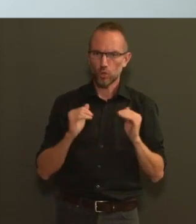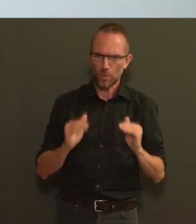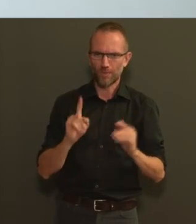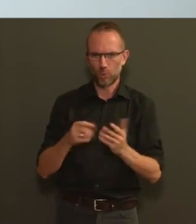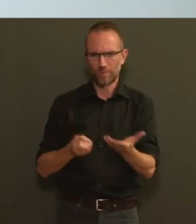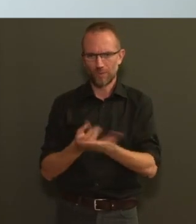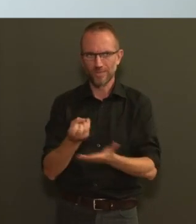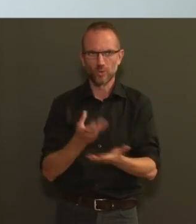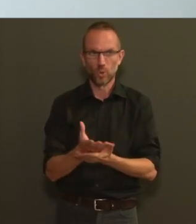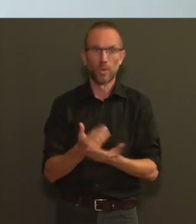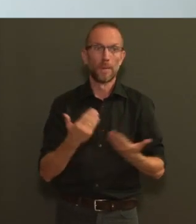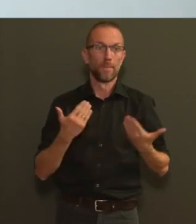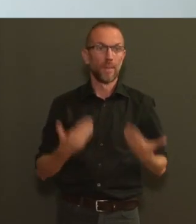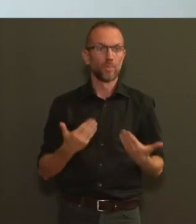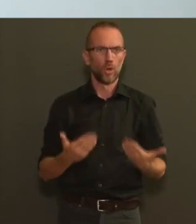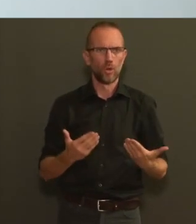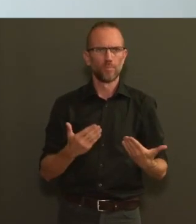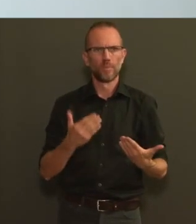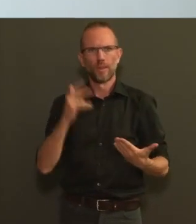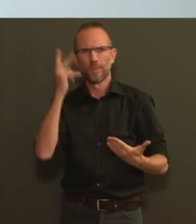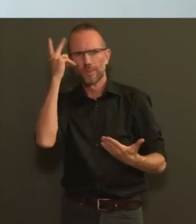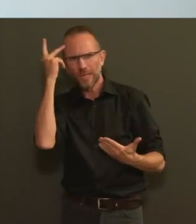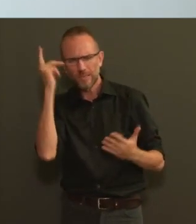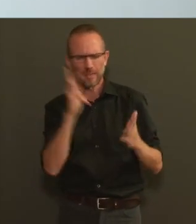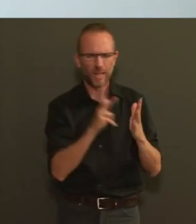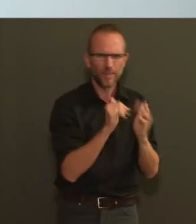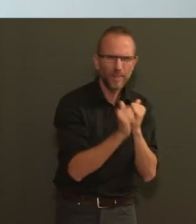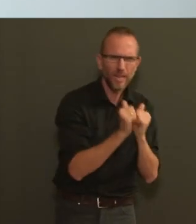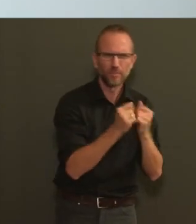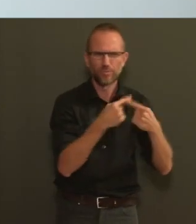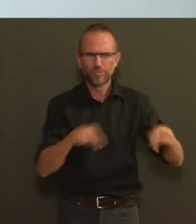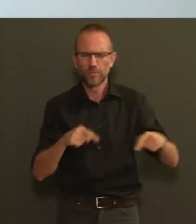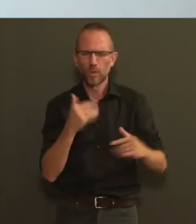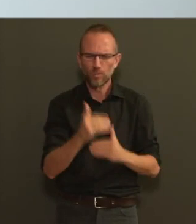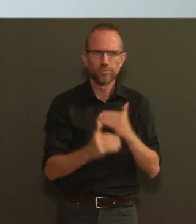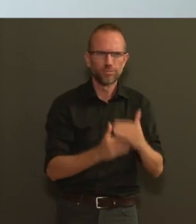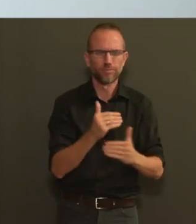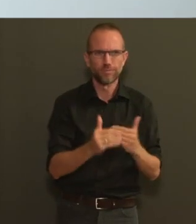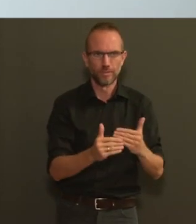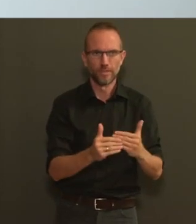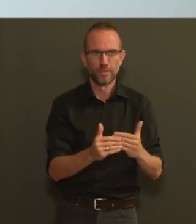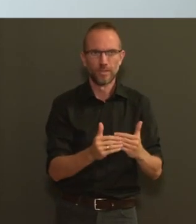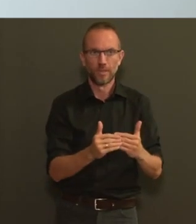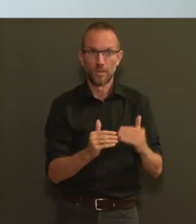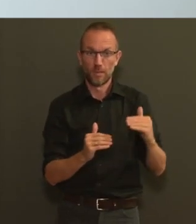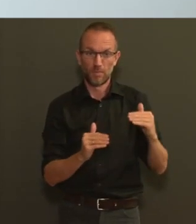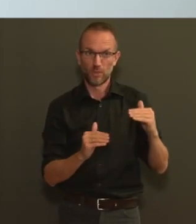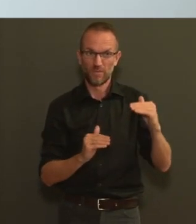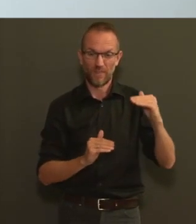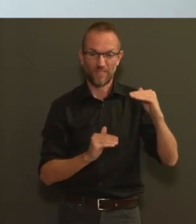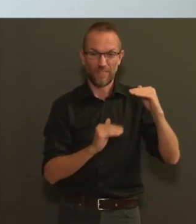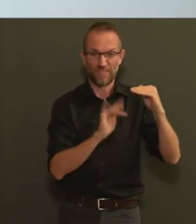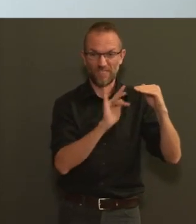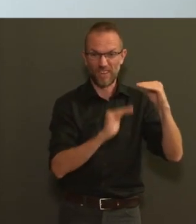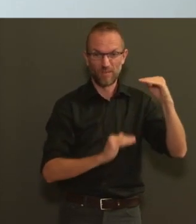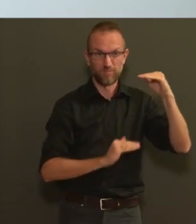avec les techniques actuelles en tout cas, petit à petit à un maximum du nombre de tests qui sont en pratique réalisables. On a vu que des